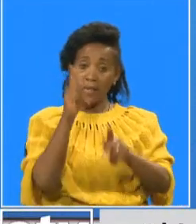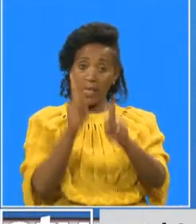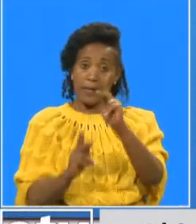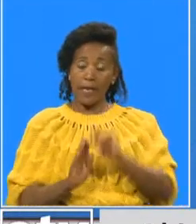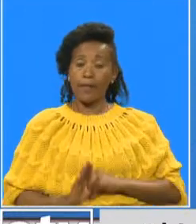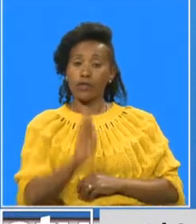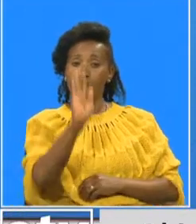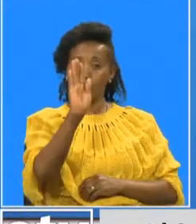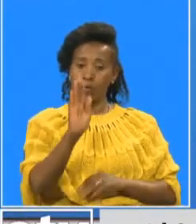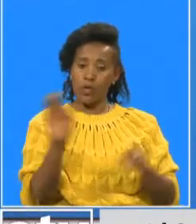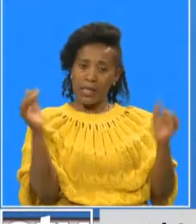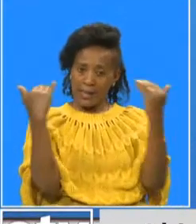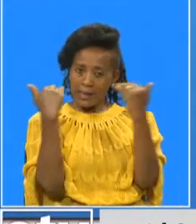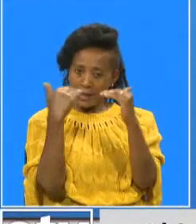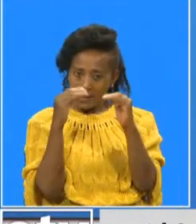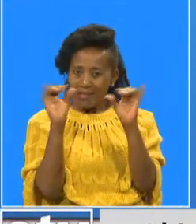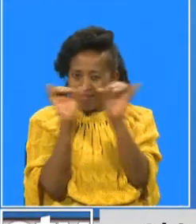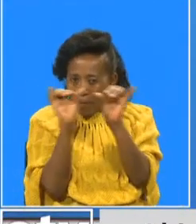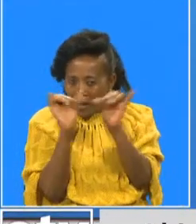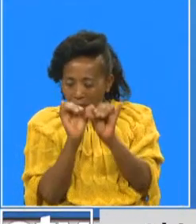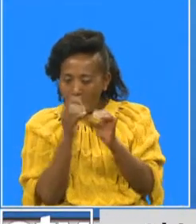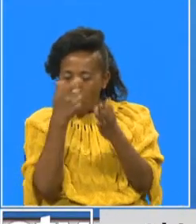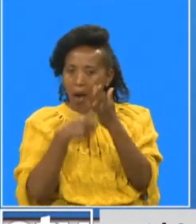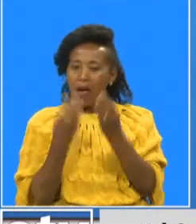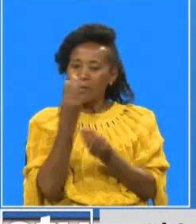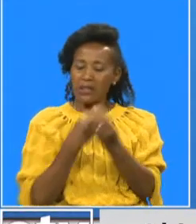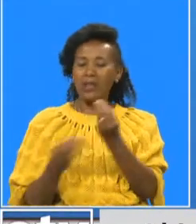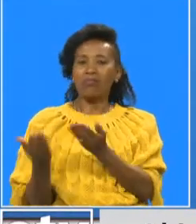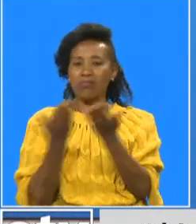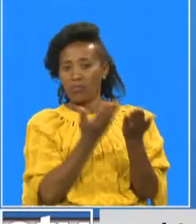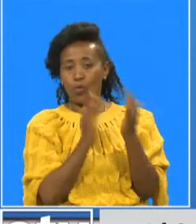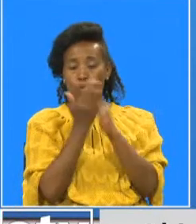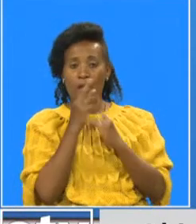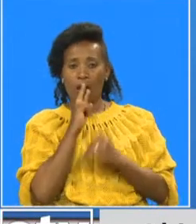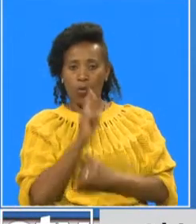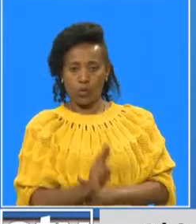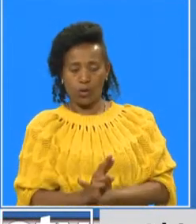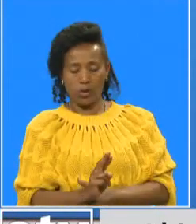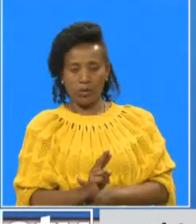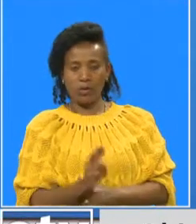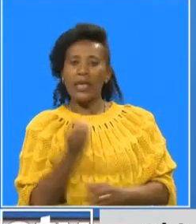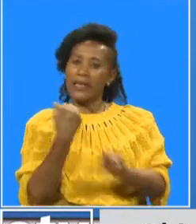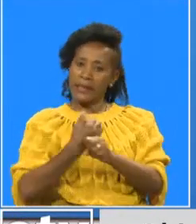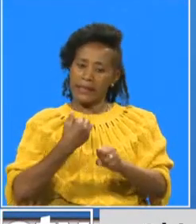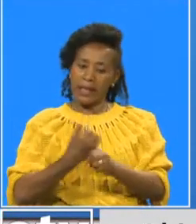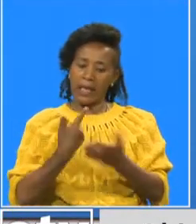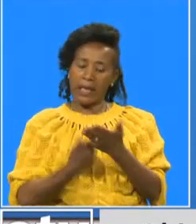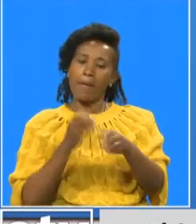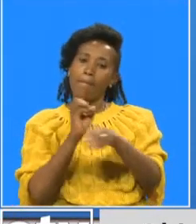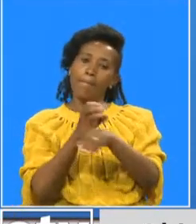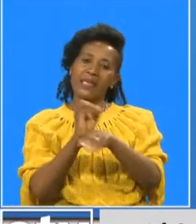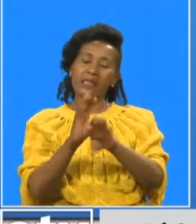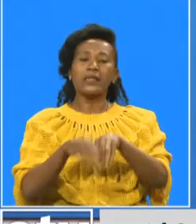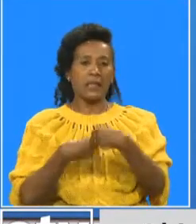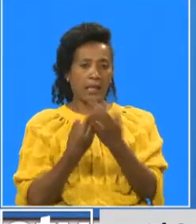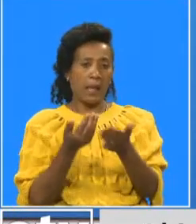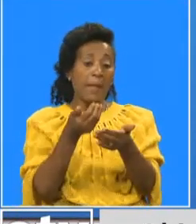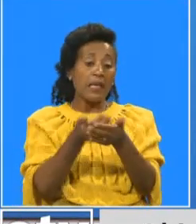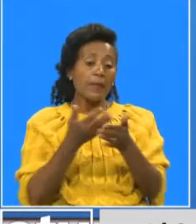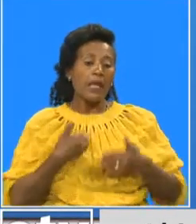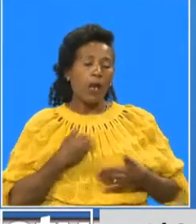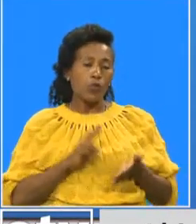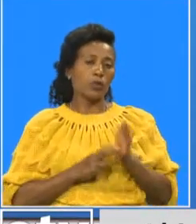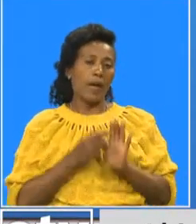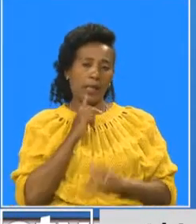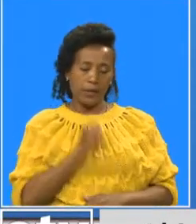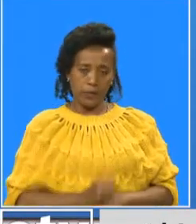ለማህበረሰቡ በተመጣጣኝ ዋጋ ለሽያጭ የማቅረብ አይነት ሁኔታዎችን እንዲሰሩ ይህንን ምክርም ሰጥተናል፣ በቅርበት ላሉት ማለት